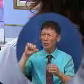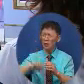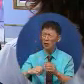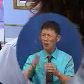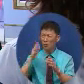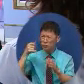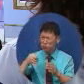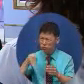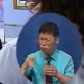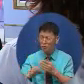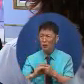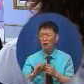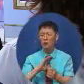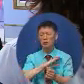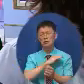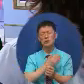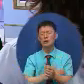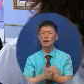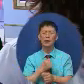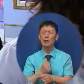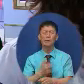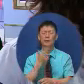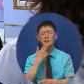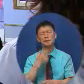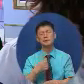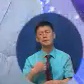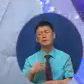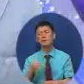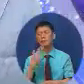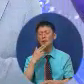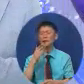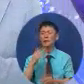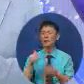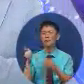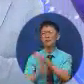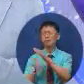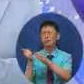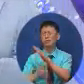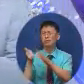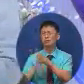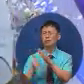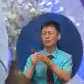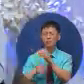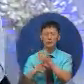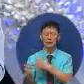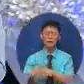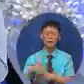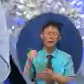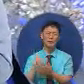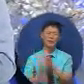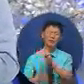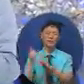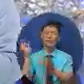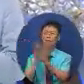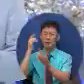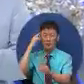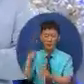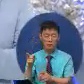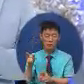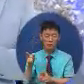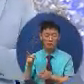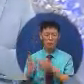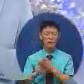이유를 내 능력에 귀인하기 때문에 안 되는 거고 그런 실패를 여러 번 하다 보면 할 의미를 못 찾는 거죠.